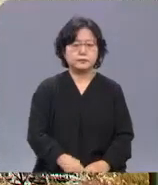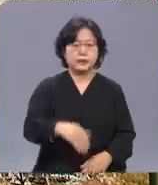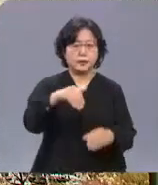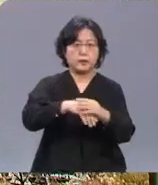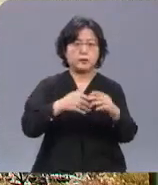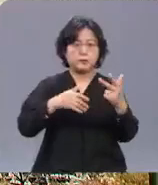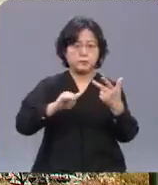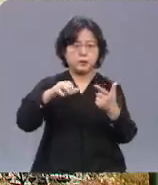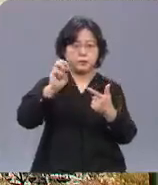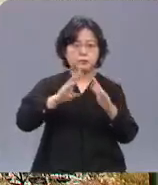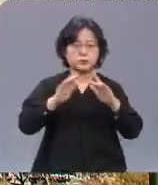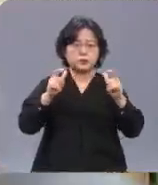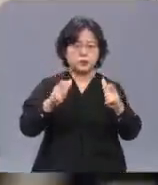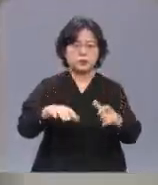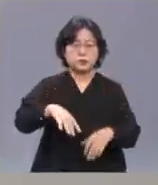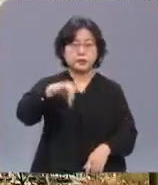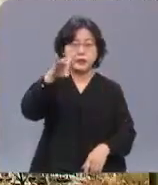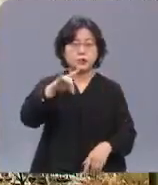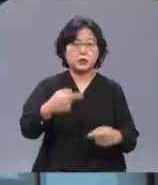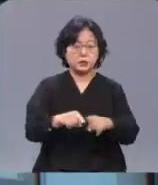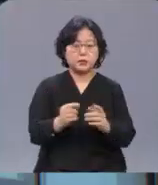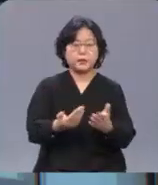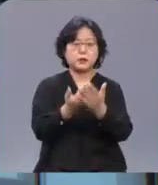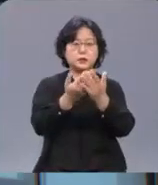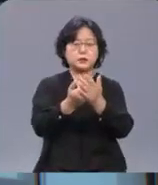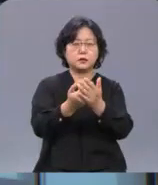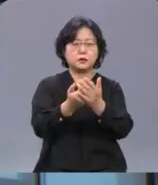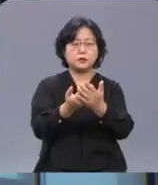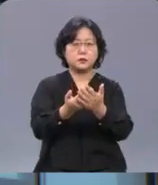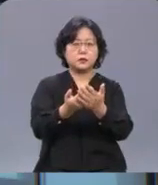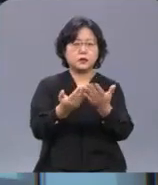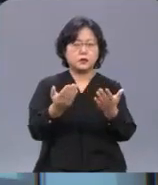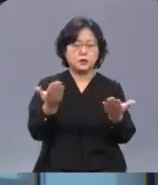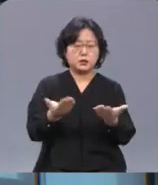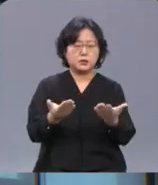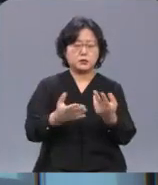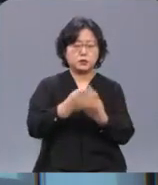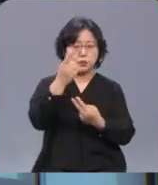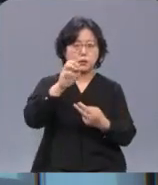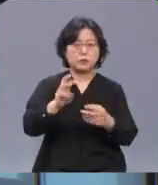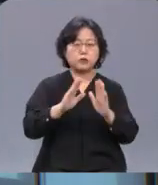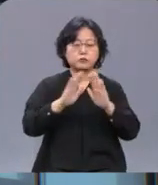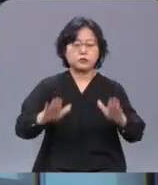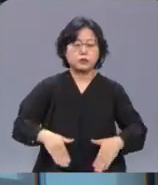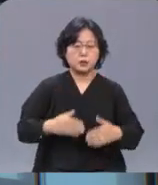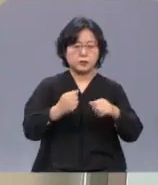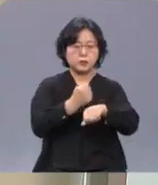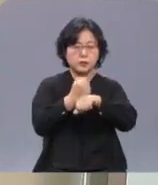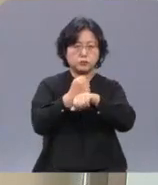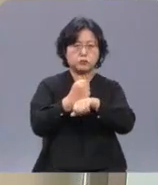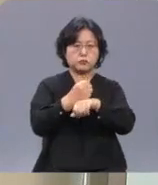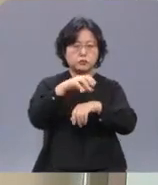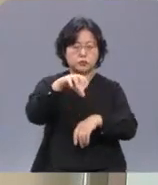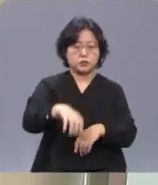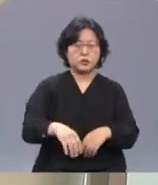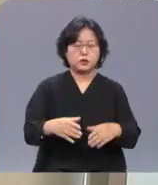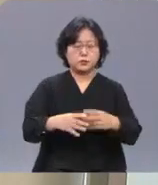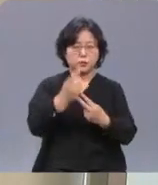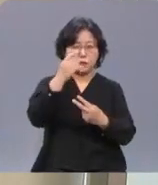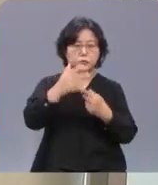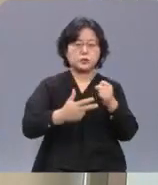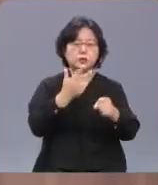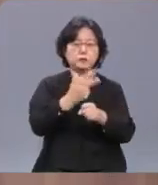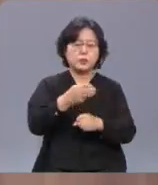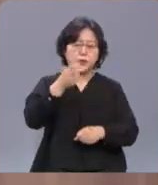민선 6기 광주와 전남 첫 번째 상생 과제로 2015년 통합해 재출범한 광주전남 연구원. 통합 7년 만에